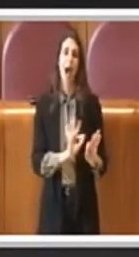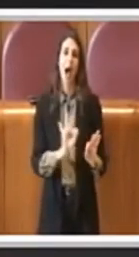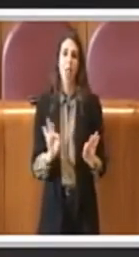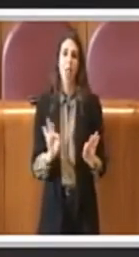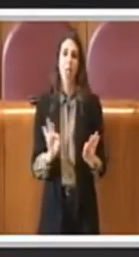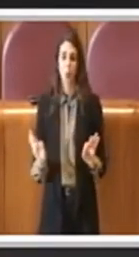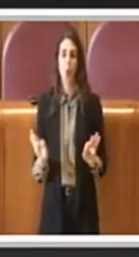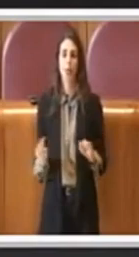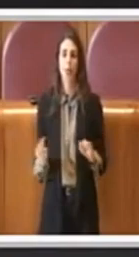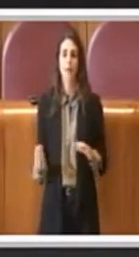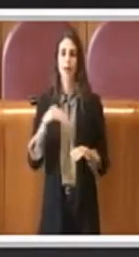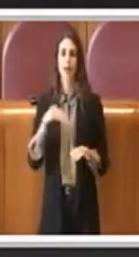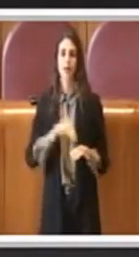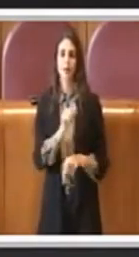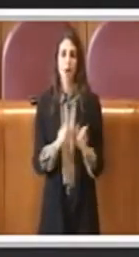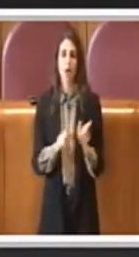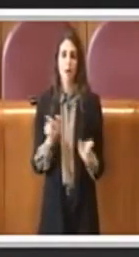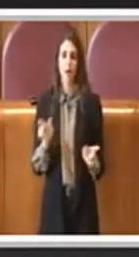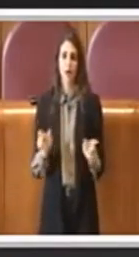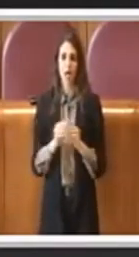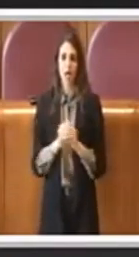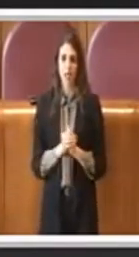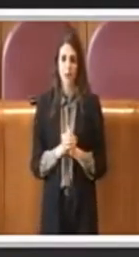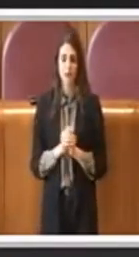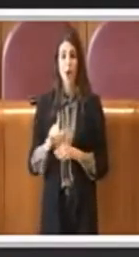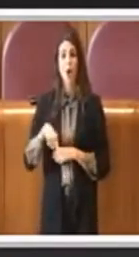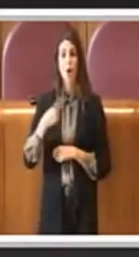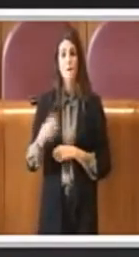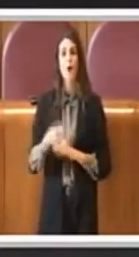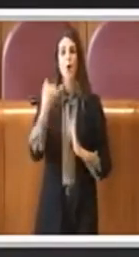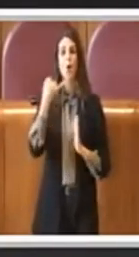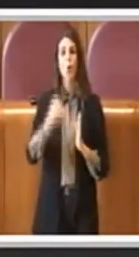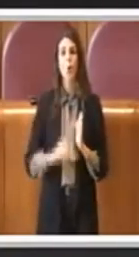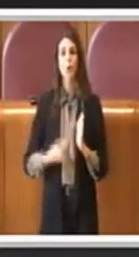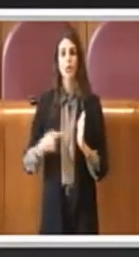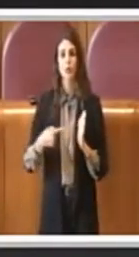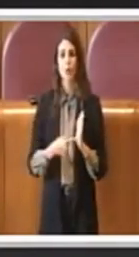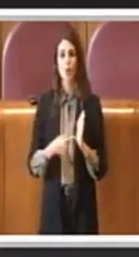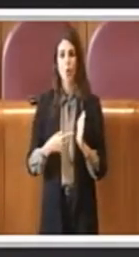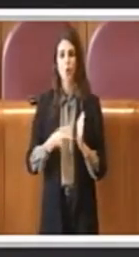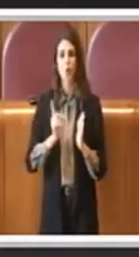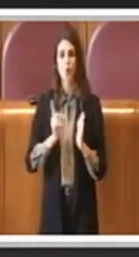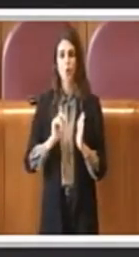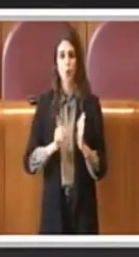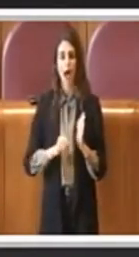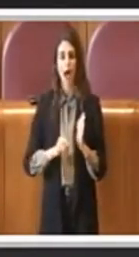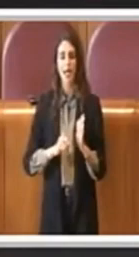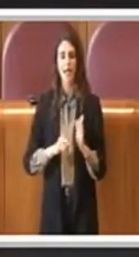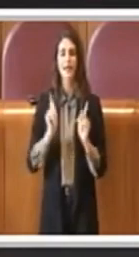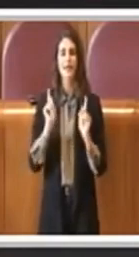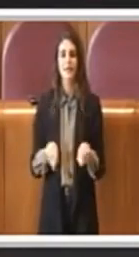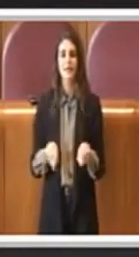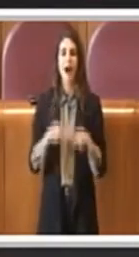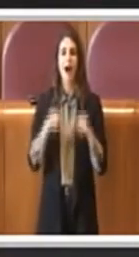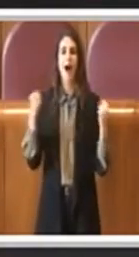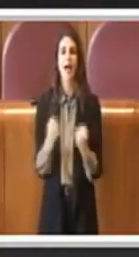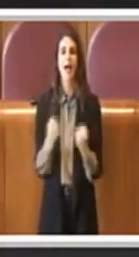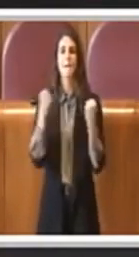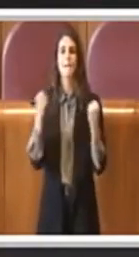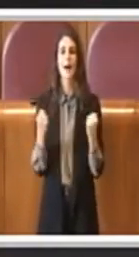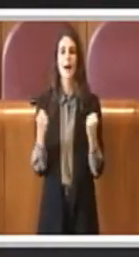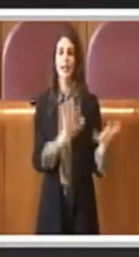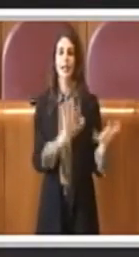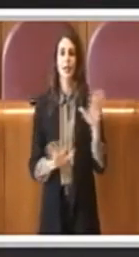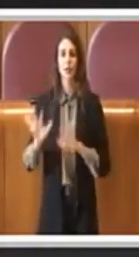umane ed economiche. E poi l'ultimo punto, anche quello di avviare una adeguata campagna informativa per promuovere